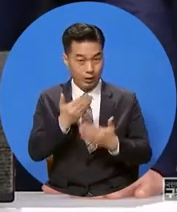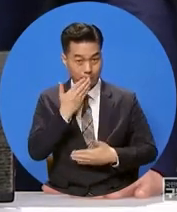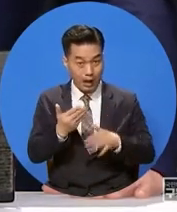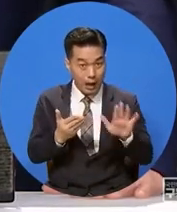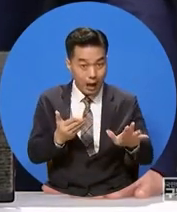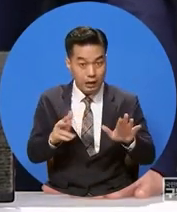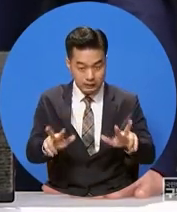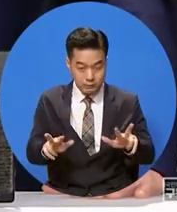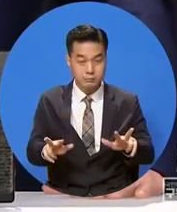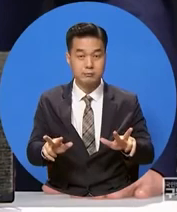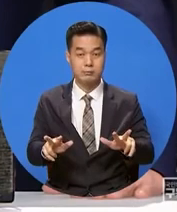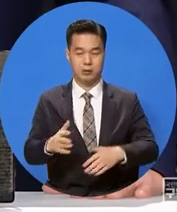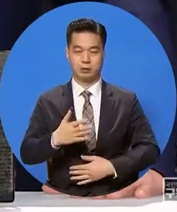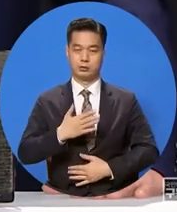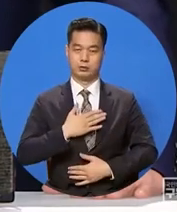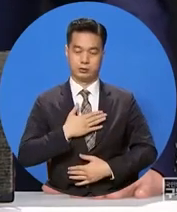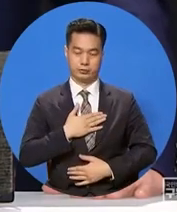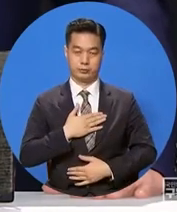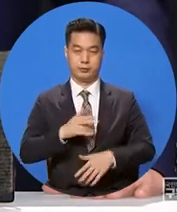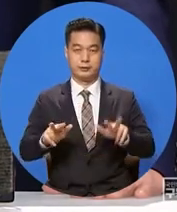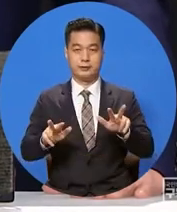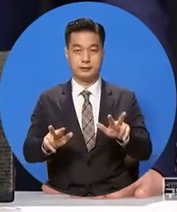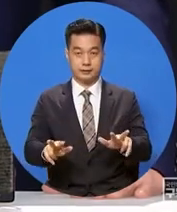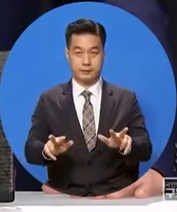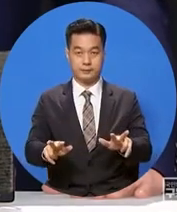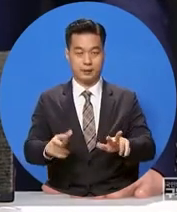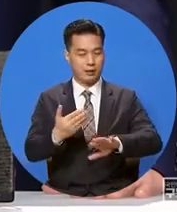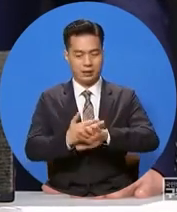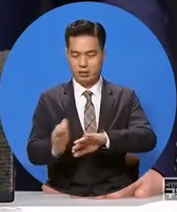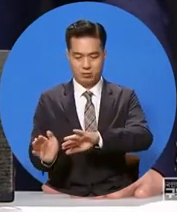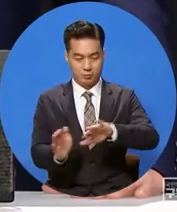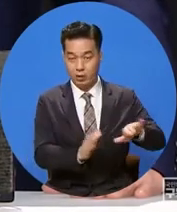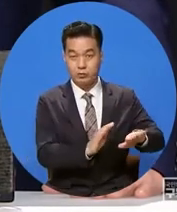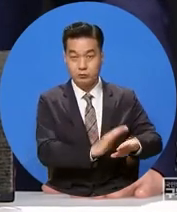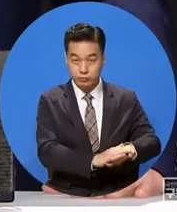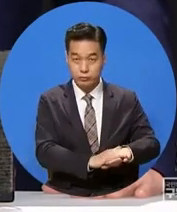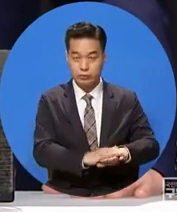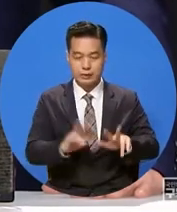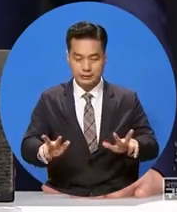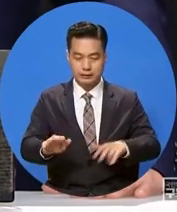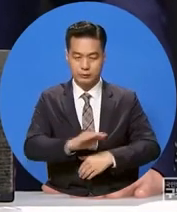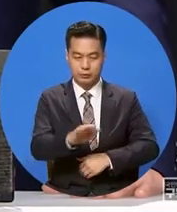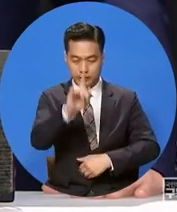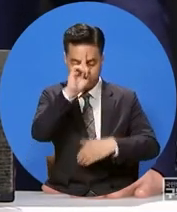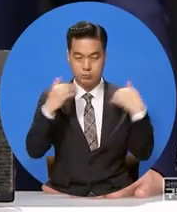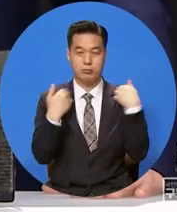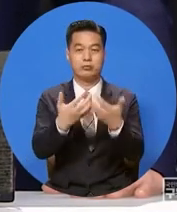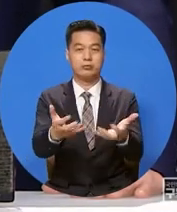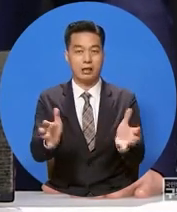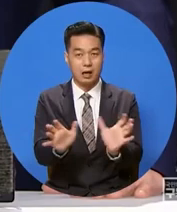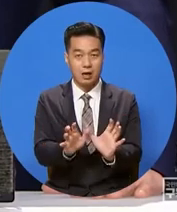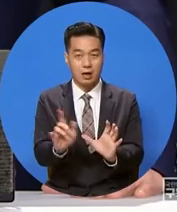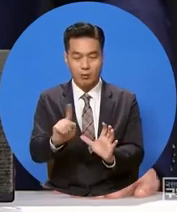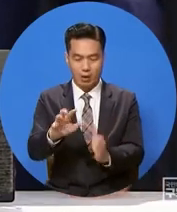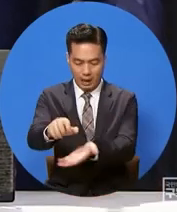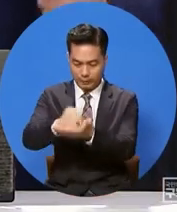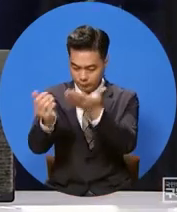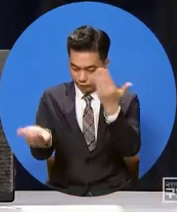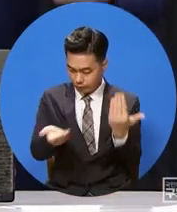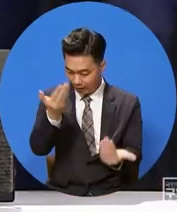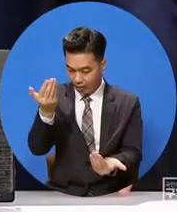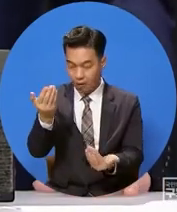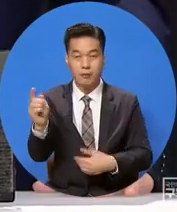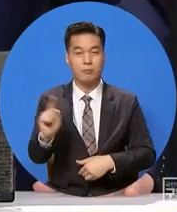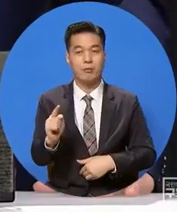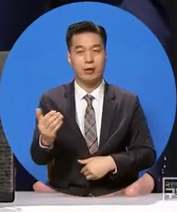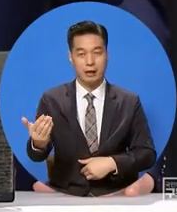지금 이 사람들은 저는 지금 다른 거 필요 없이 지금 이 정부가 뭐 압수수색에 아까 뭐 우리